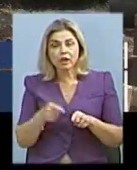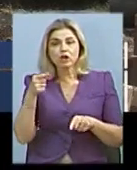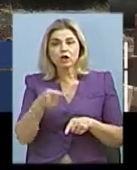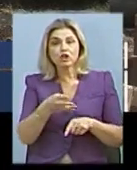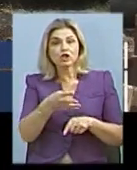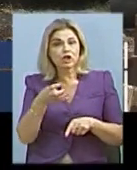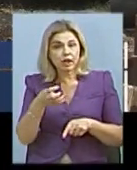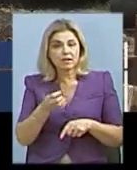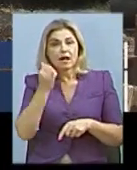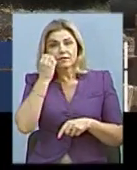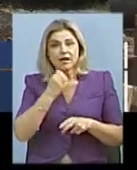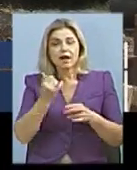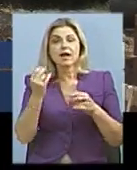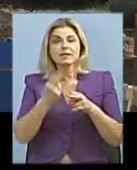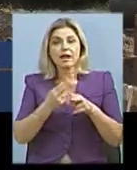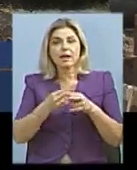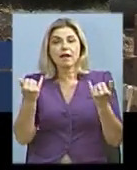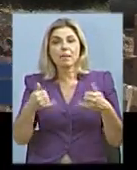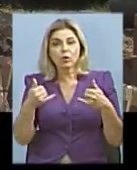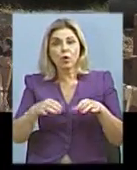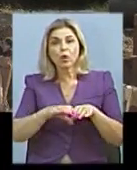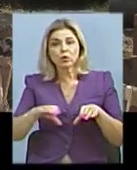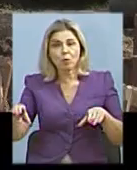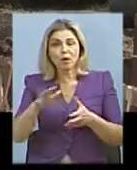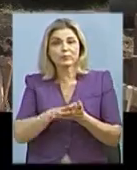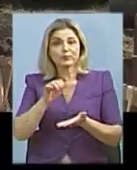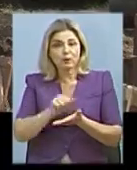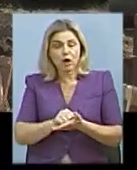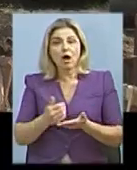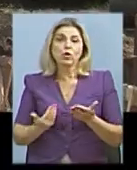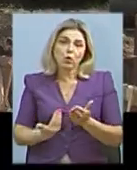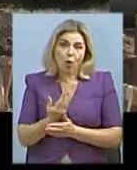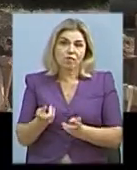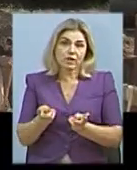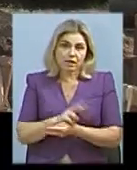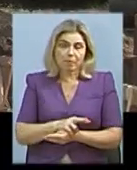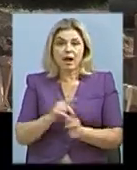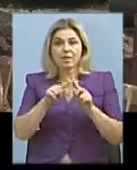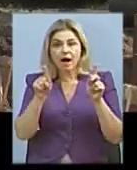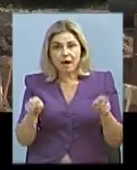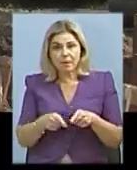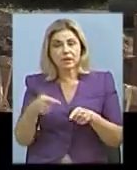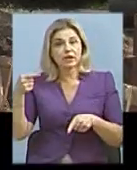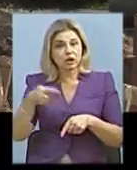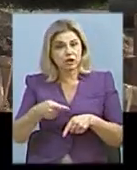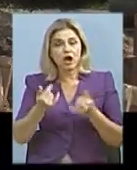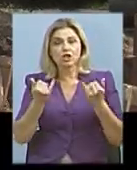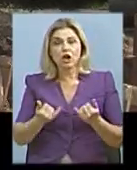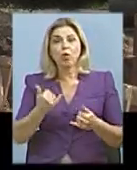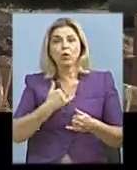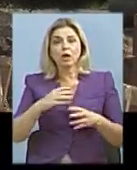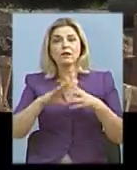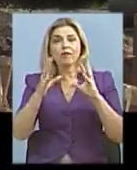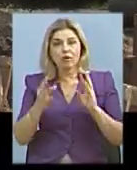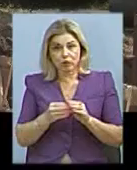1400. Стара залізобетонна труба зруйнована. Кладеться нова діаметром 1000. Зараз у нас загалом